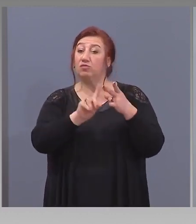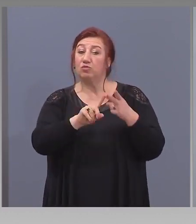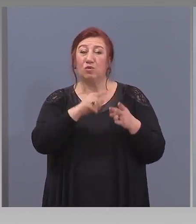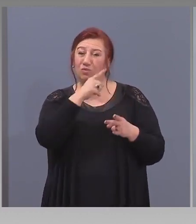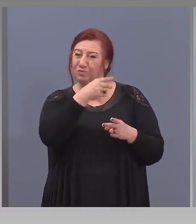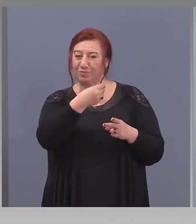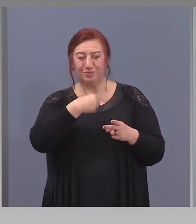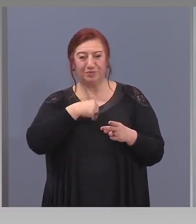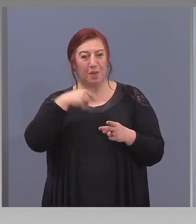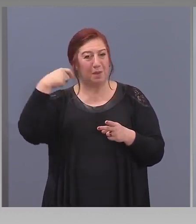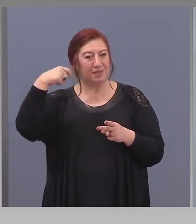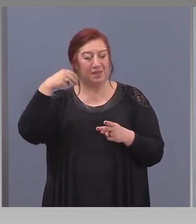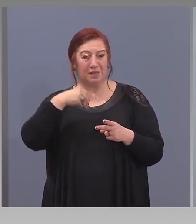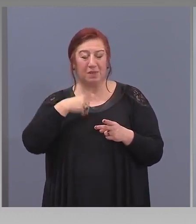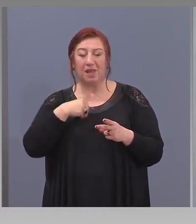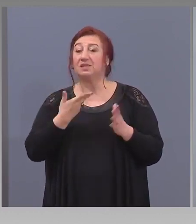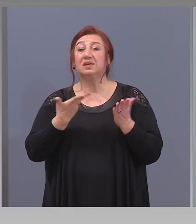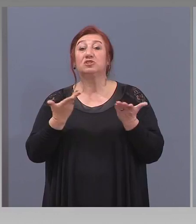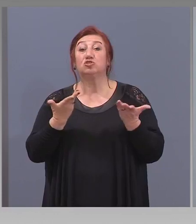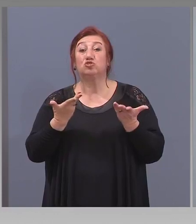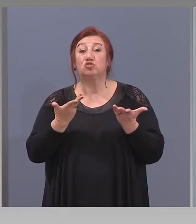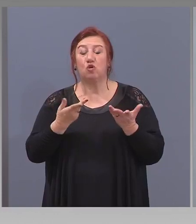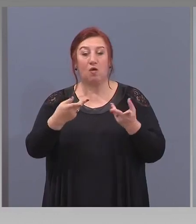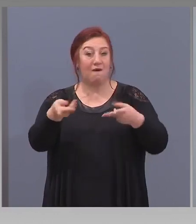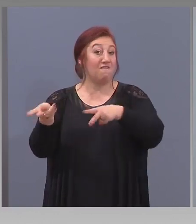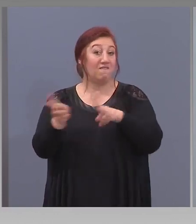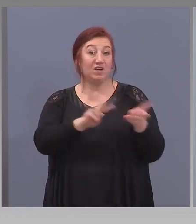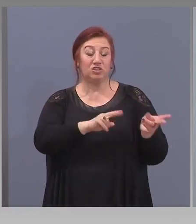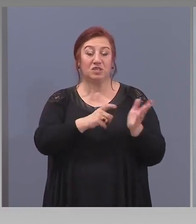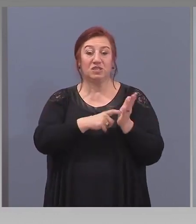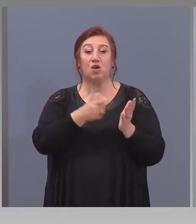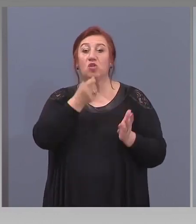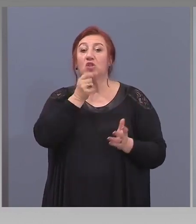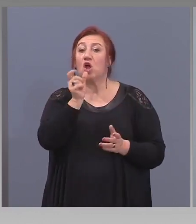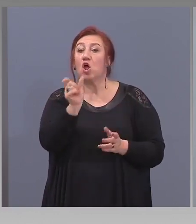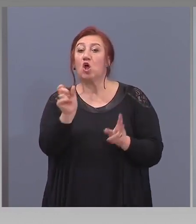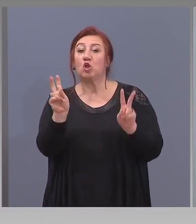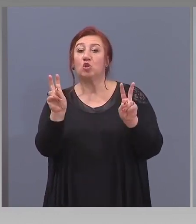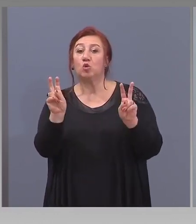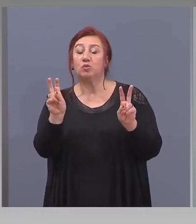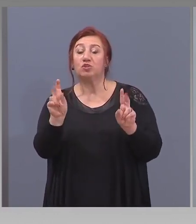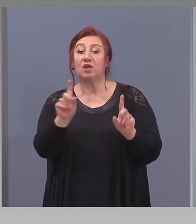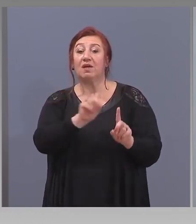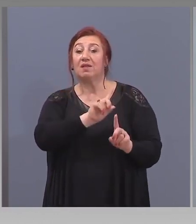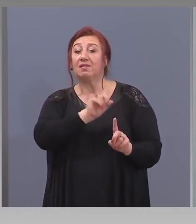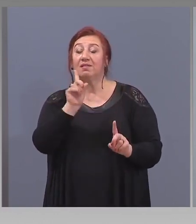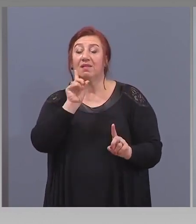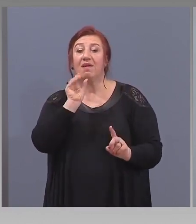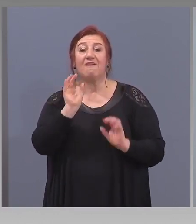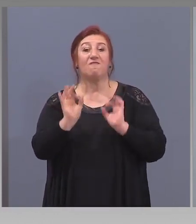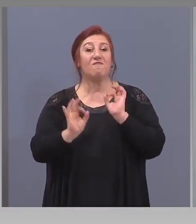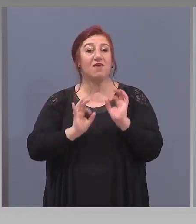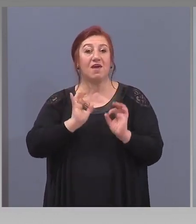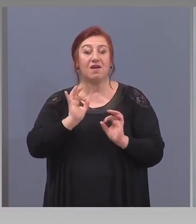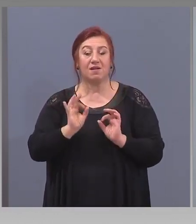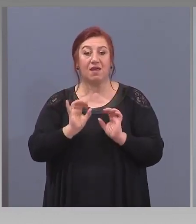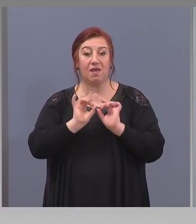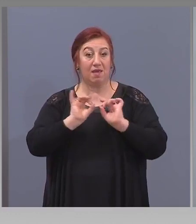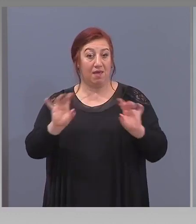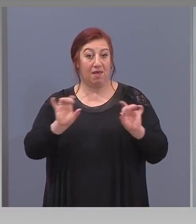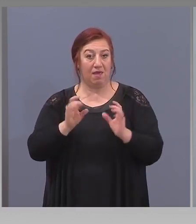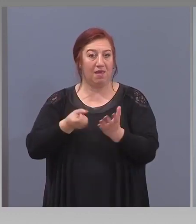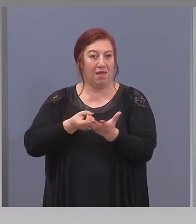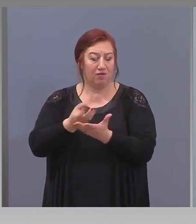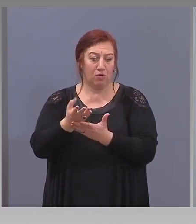че ще върне закона, е за думичката невярна информация. Аз му казах да заменят